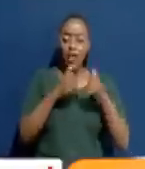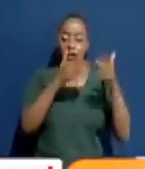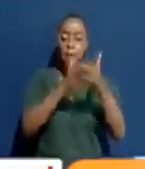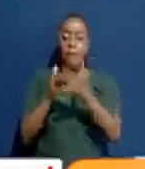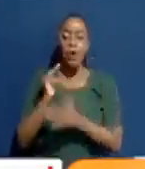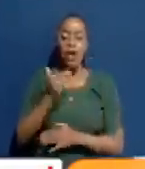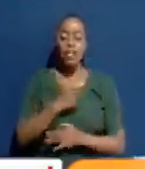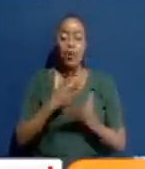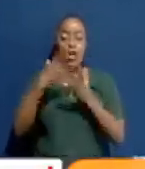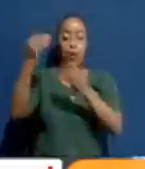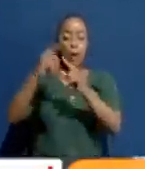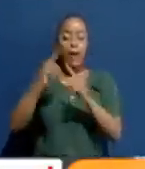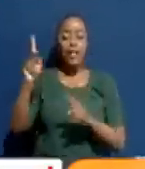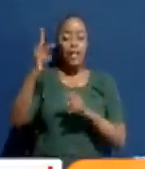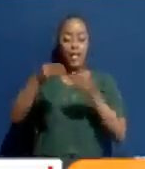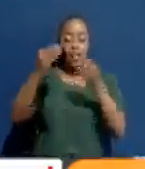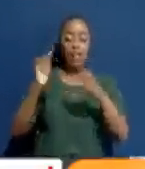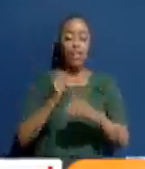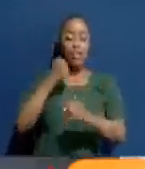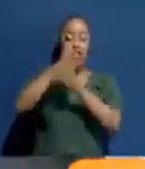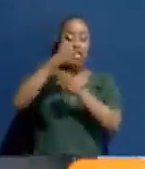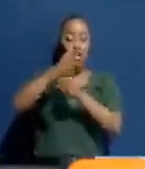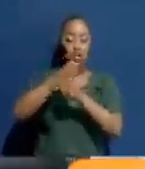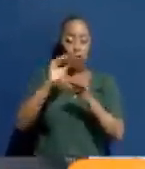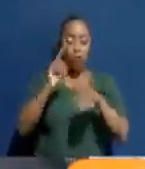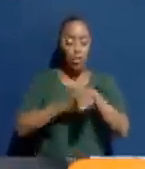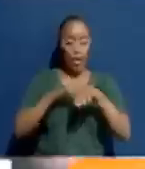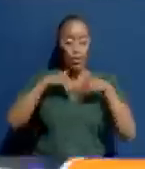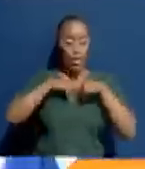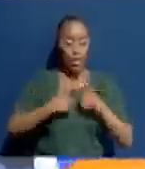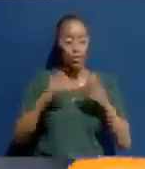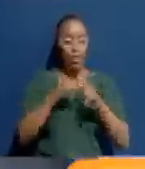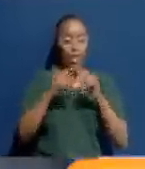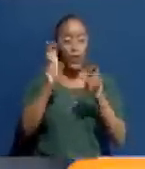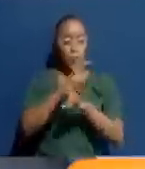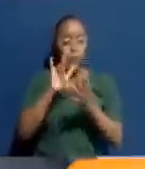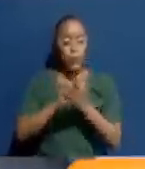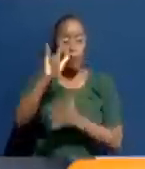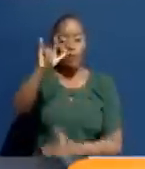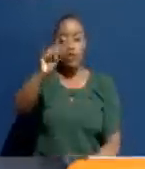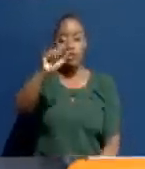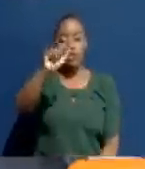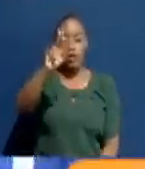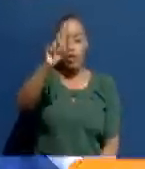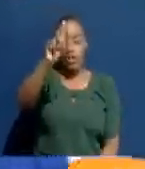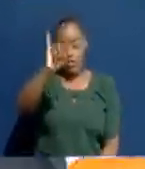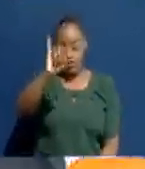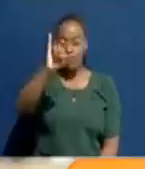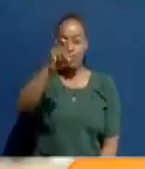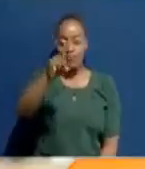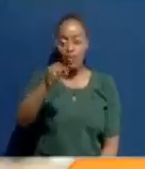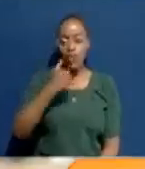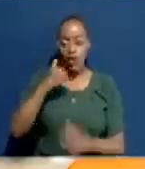tusiende. Tusiende na Kenya watupei kazi. Sini ile utatafuta ukisha choka, unatafuta kwenda Saudi. Tukufia huko, unaamua heri ukufia